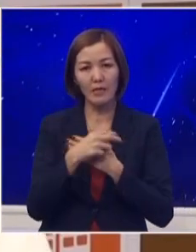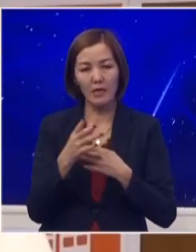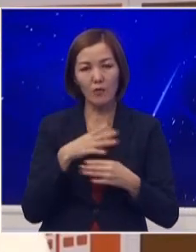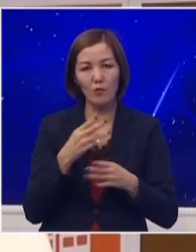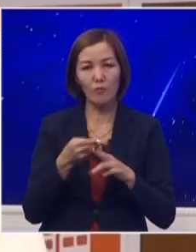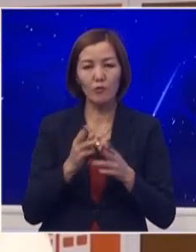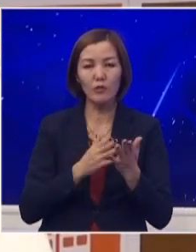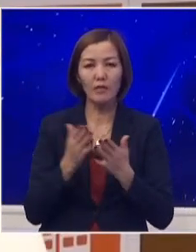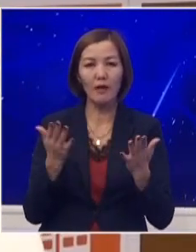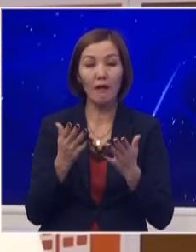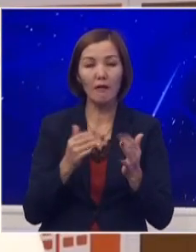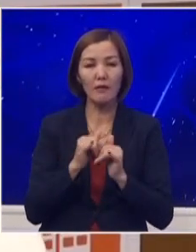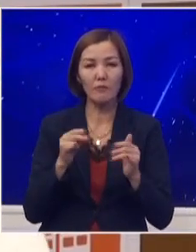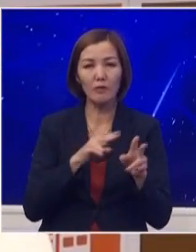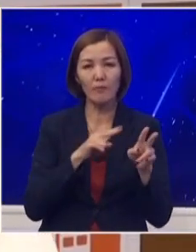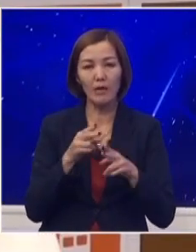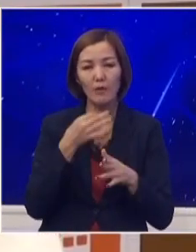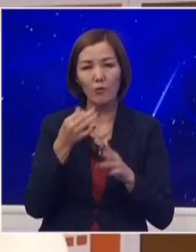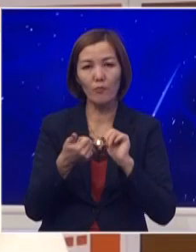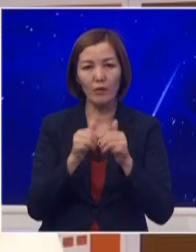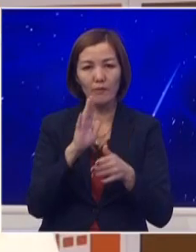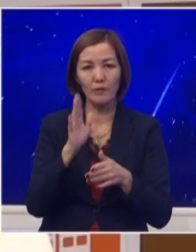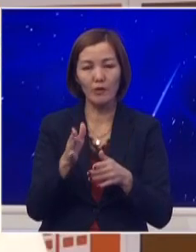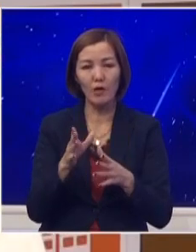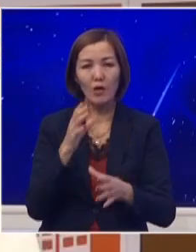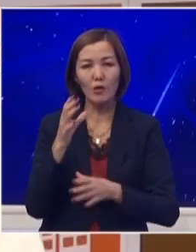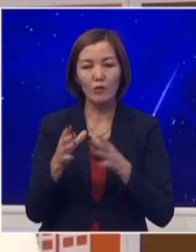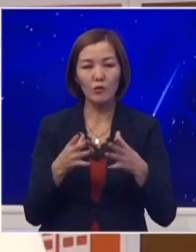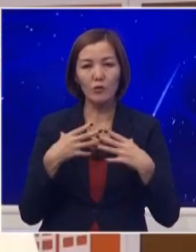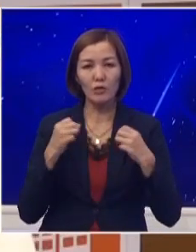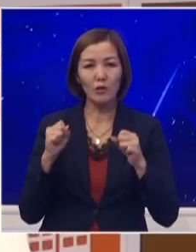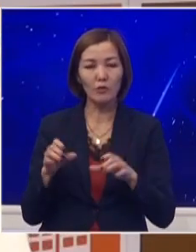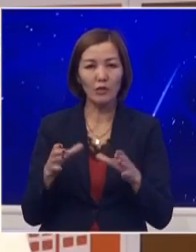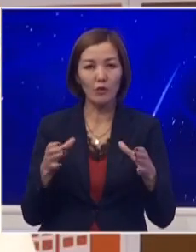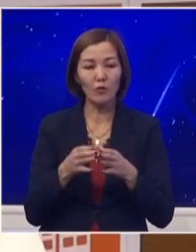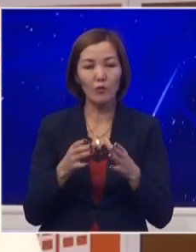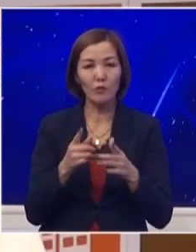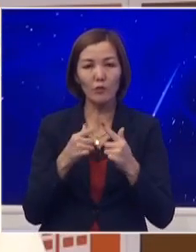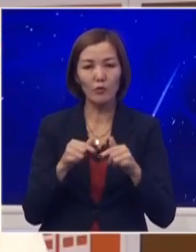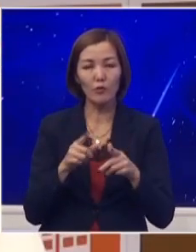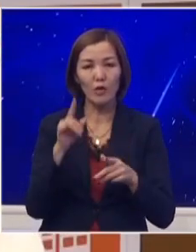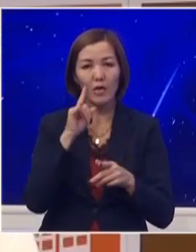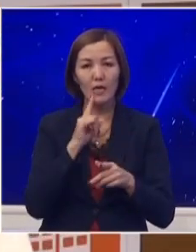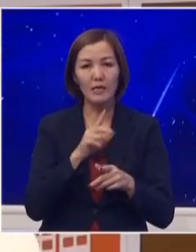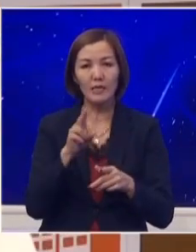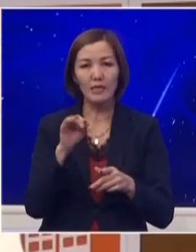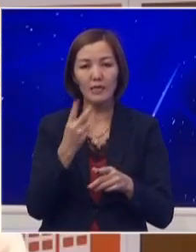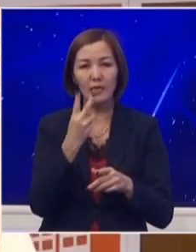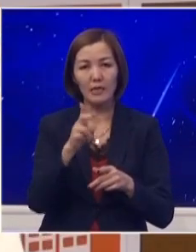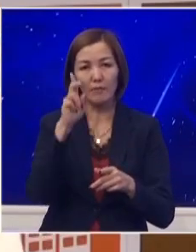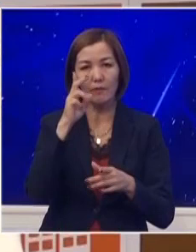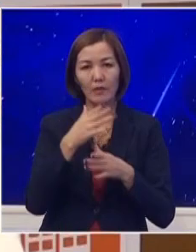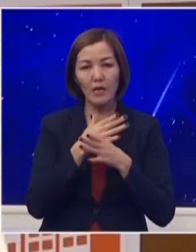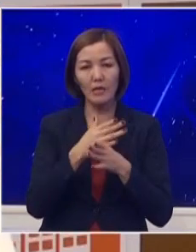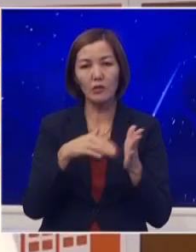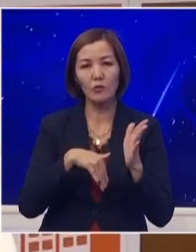сала қалай дамып жатқандығын бақылап тәжірибе алмасуға келді. Дүниежүзілік денсаулық сақтау ұйымының ұйытқы болуымен Қазақстан және Тәжікстан елдері алғашқы көмектің